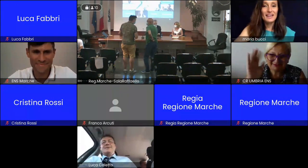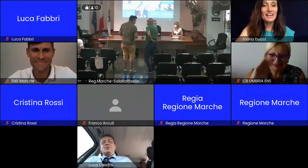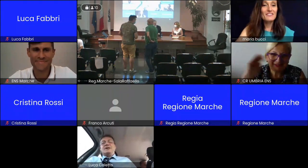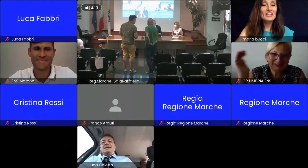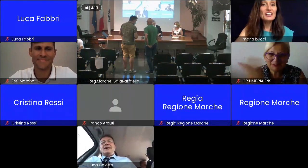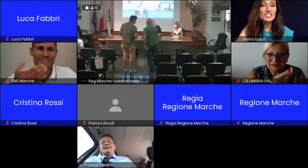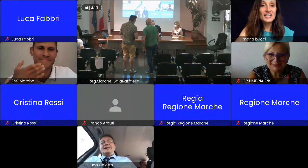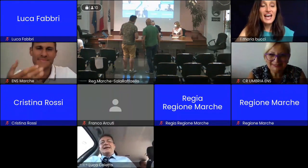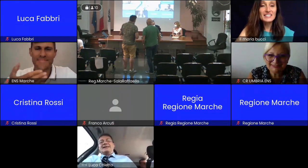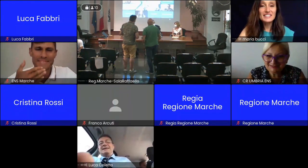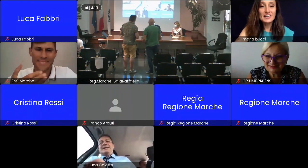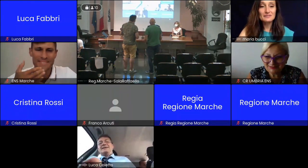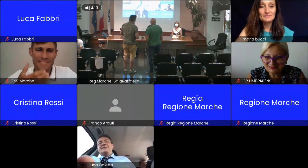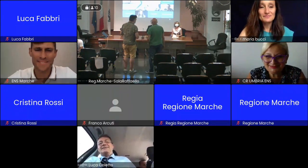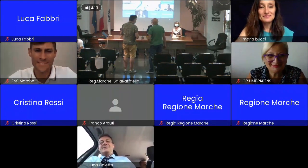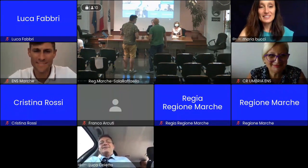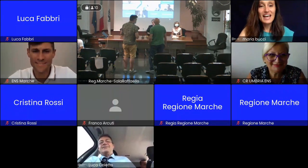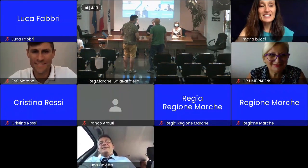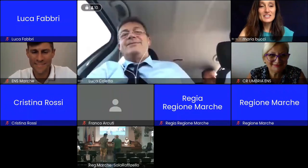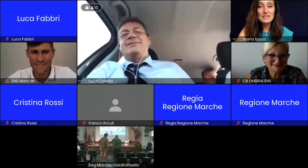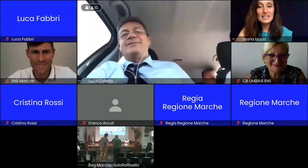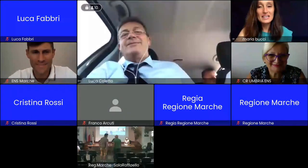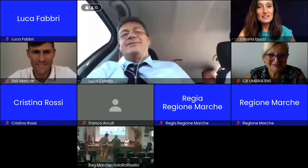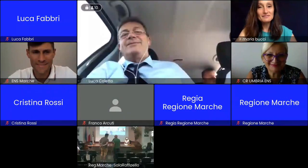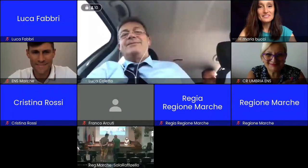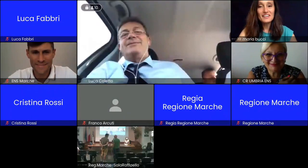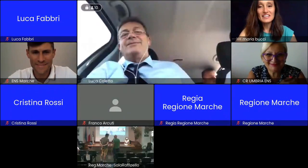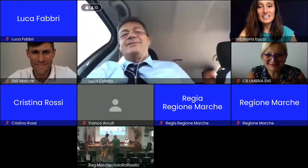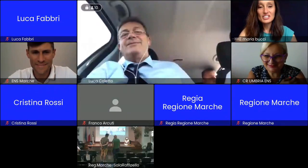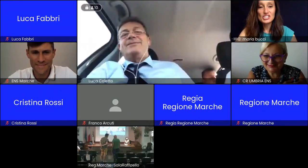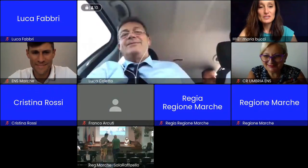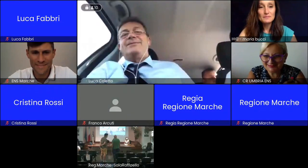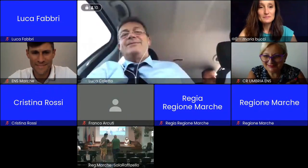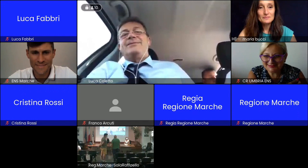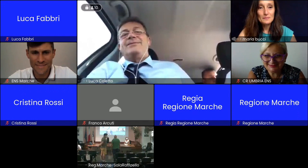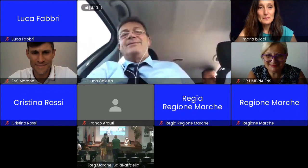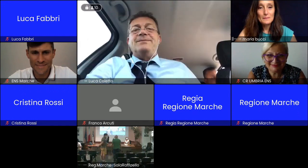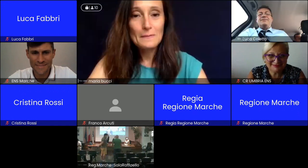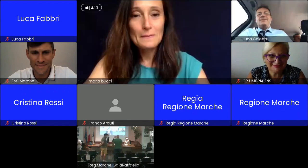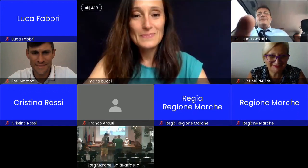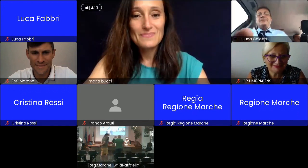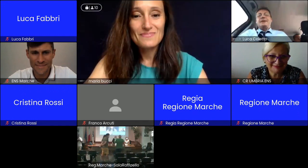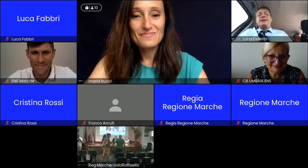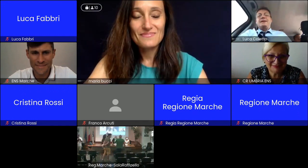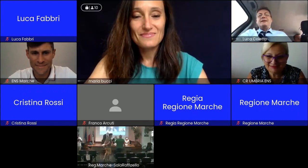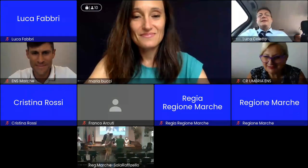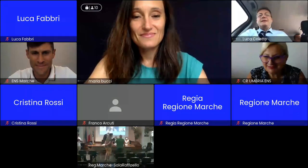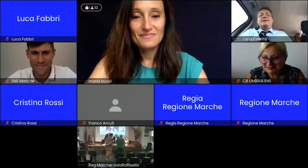Buona serata, grazie. Grazie mille. Arrivederci.